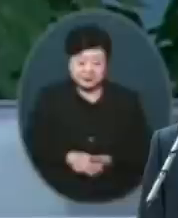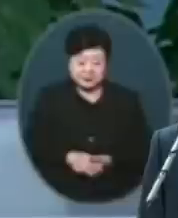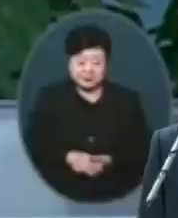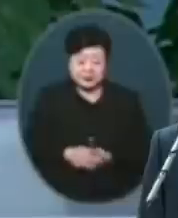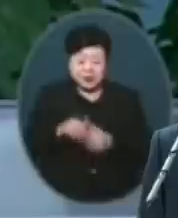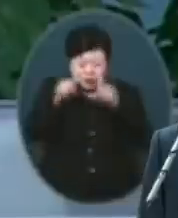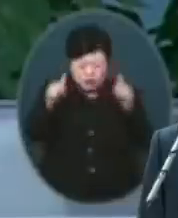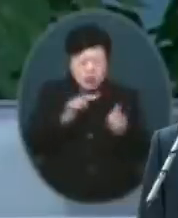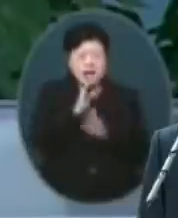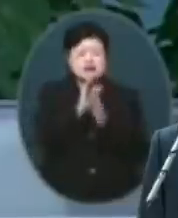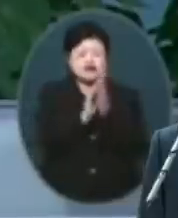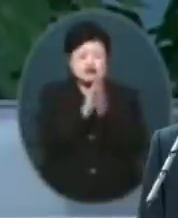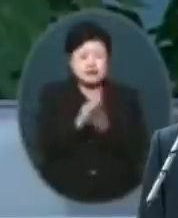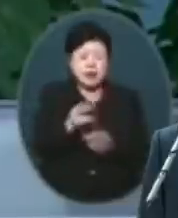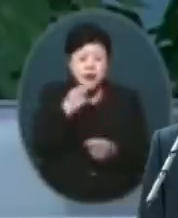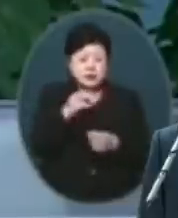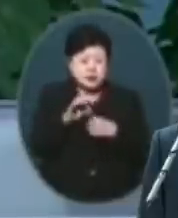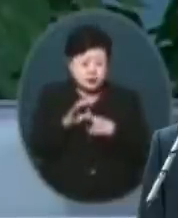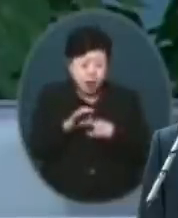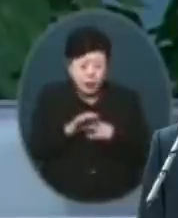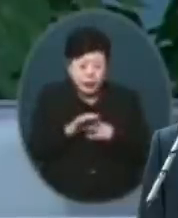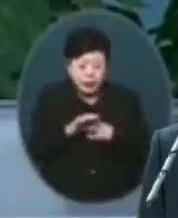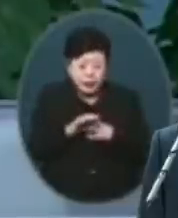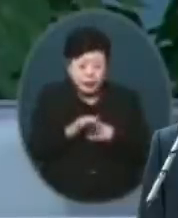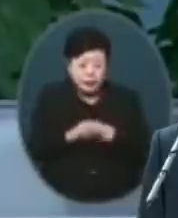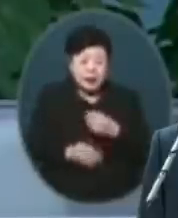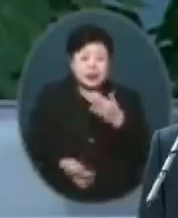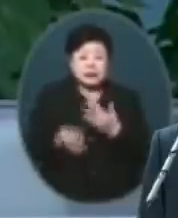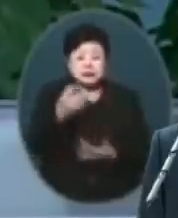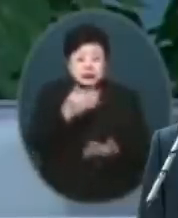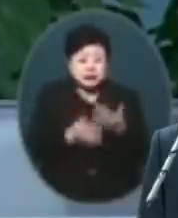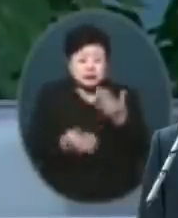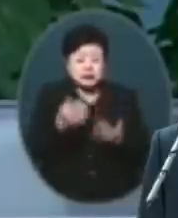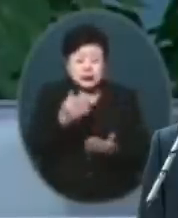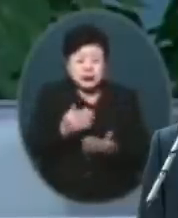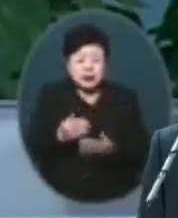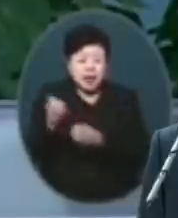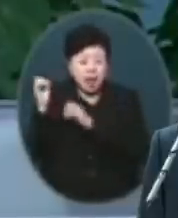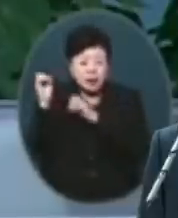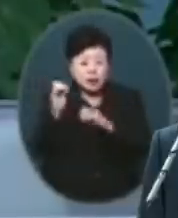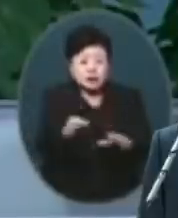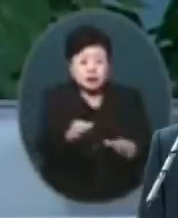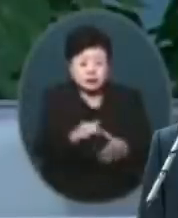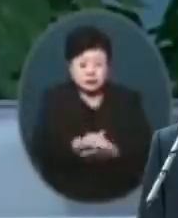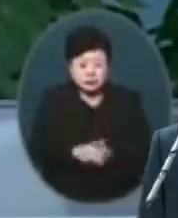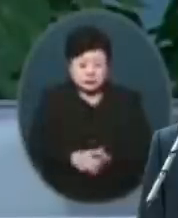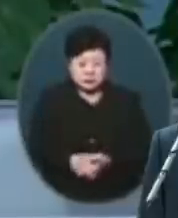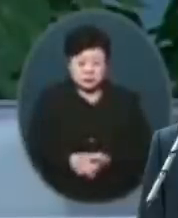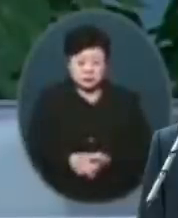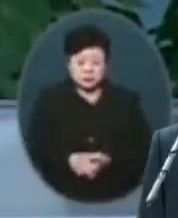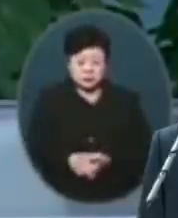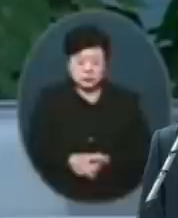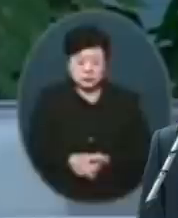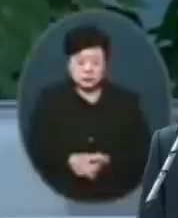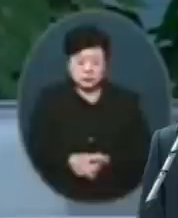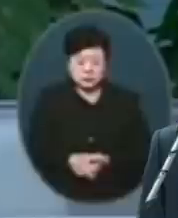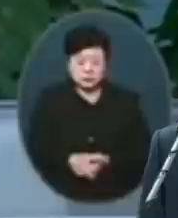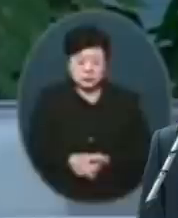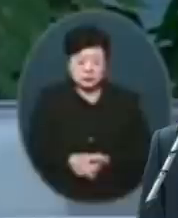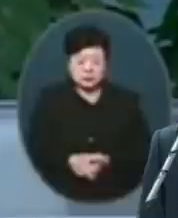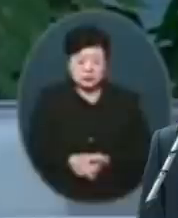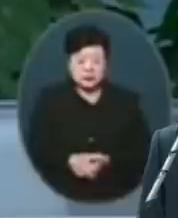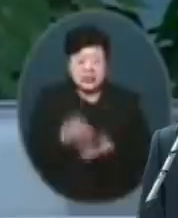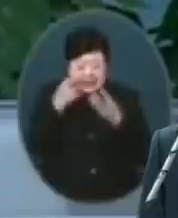우상 숭배를 하지 않으면 타는 불목 가운데 던져넣으라 했습니다. 사드락